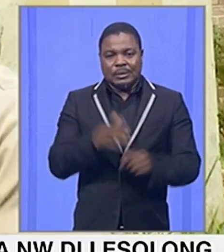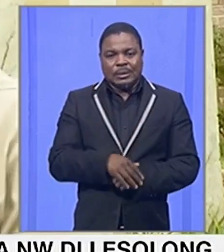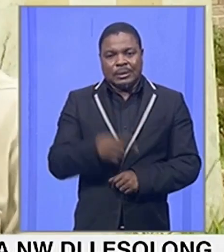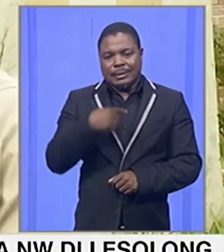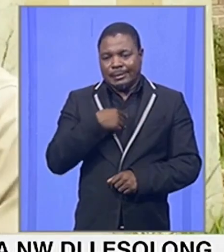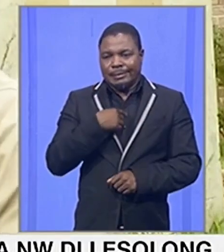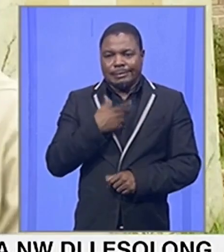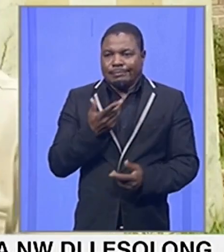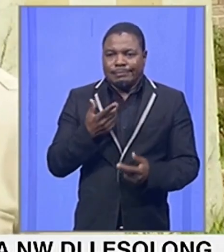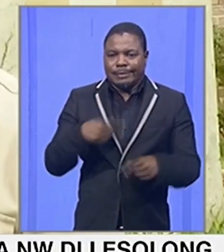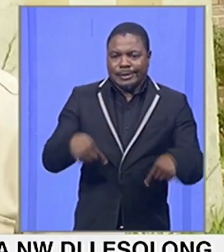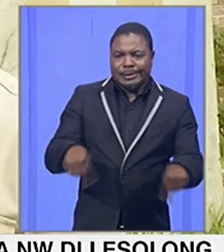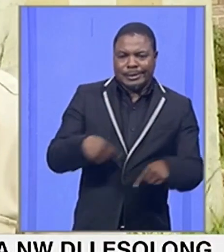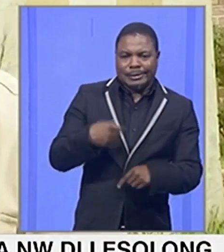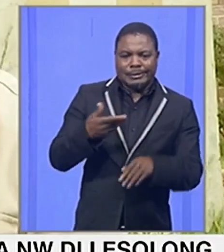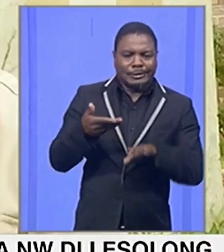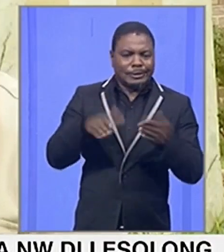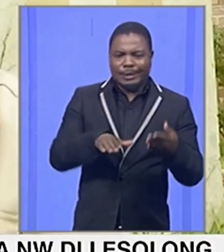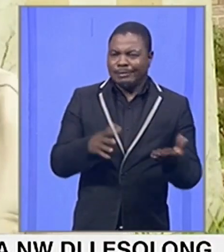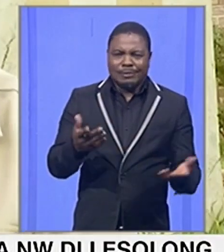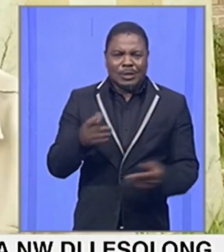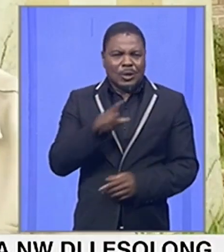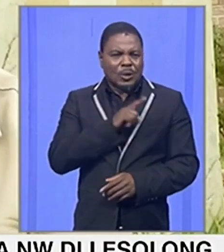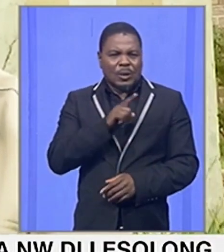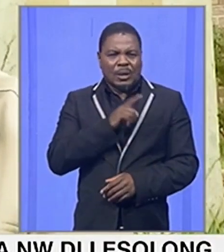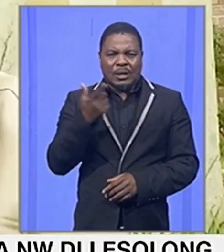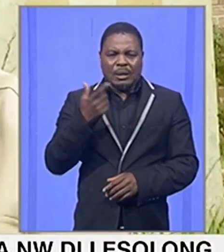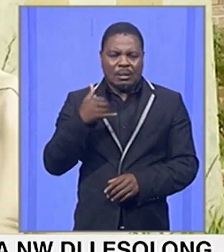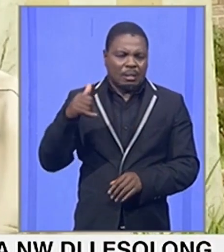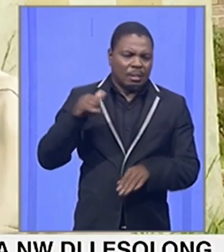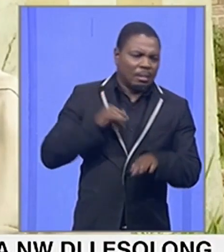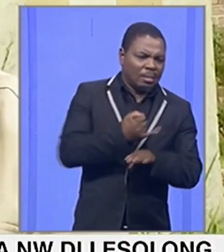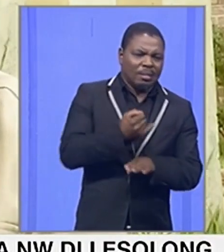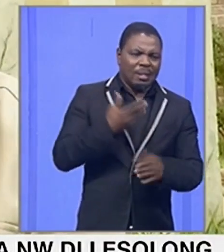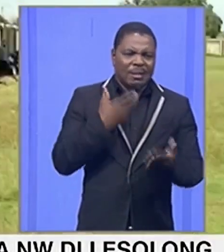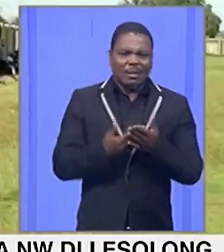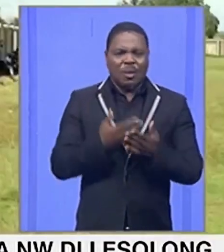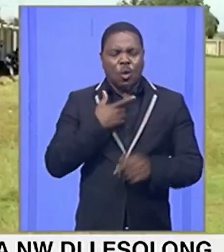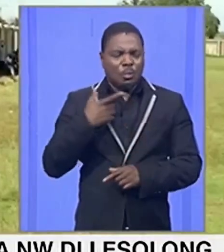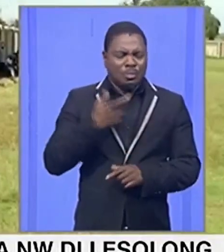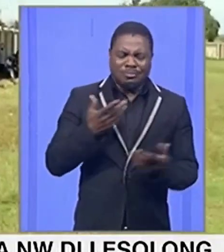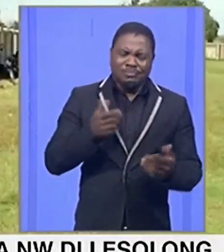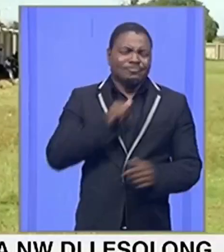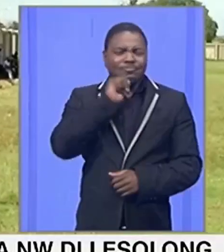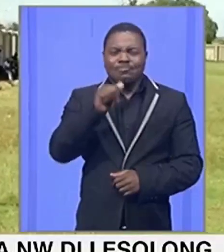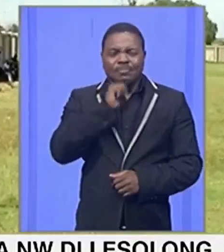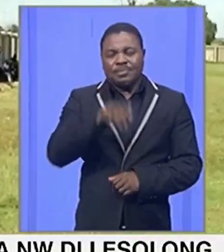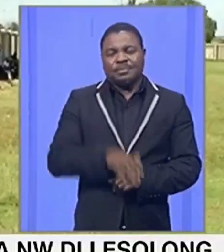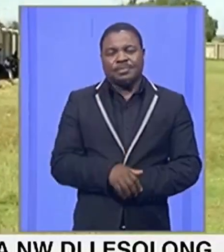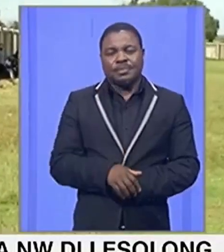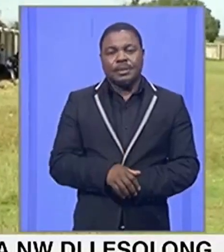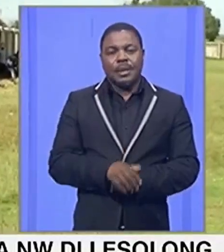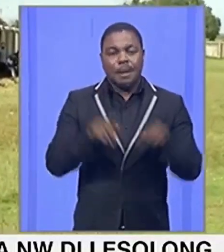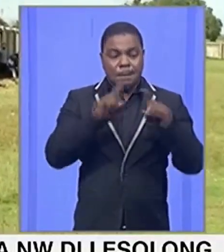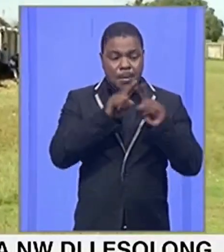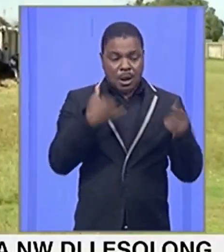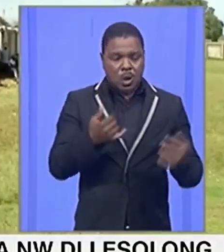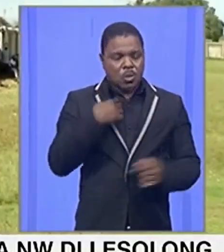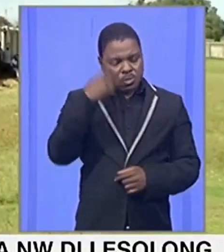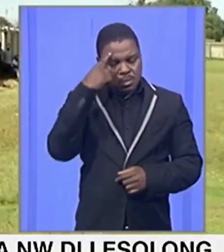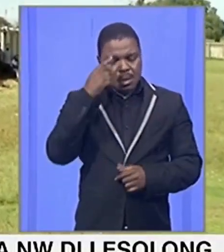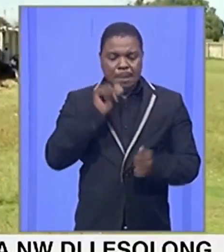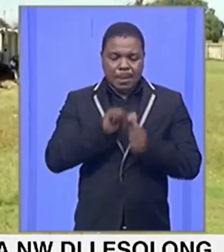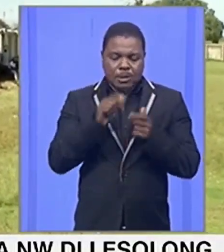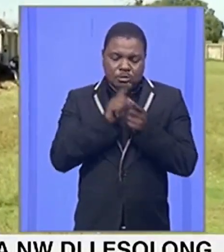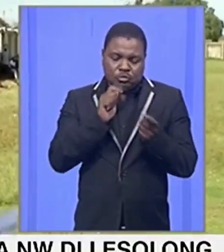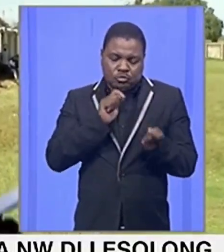tshaba ho shwa bolaiwa mohlomong ka thipa o ka sethunya. Jwale o re ba leka ho fetola diketso tsa bona ka